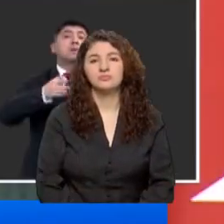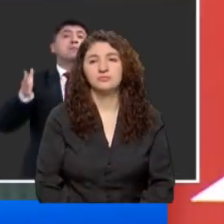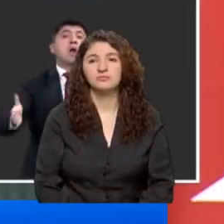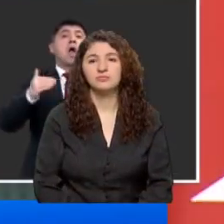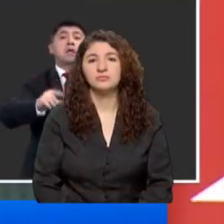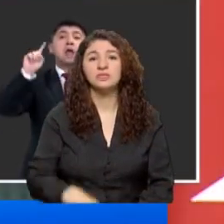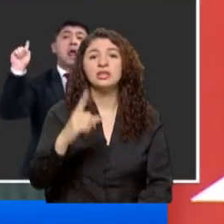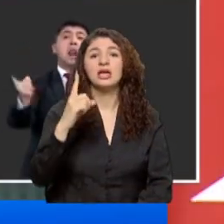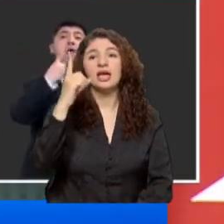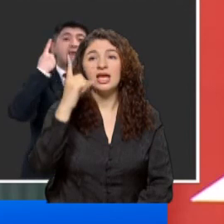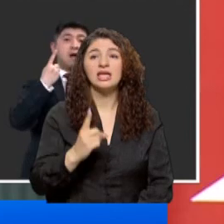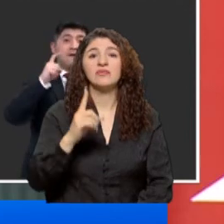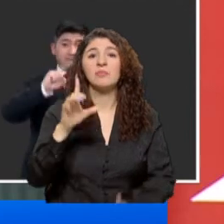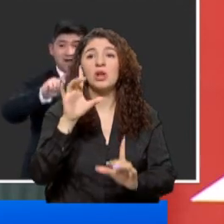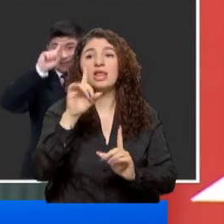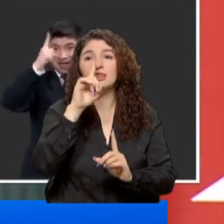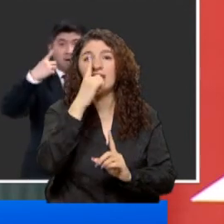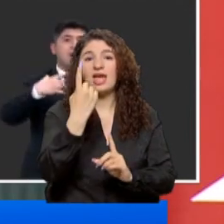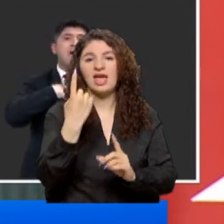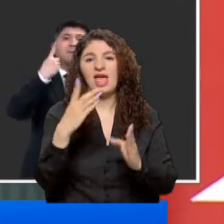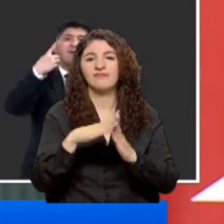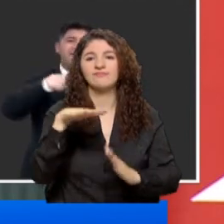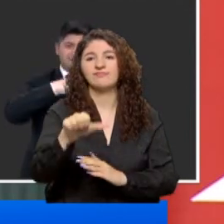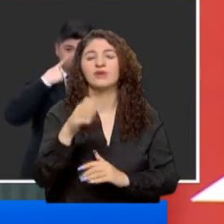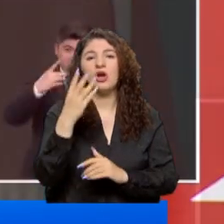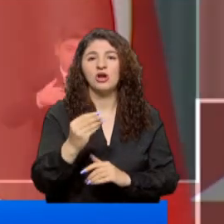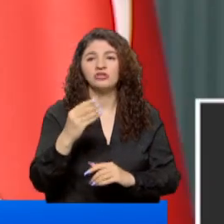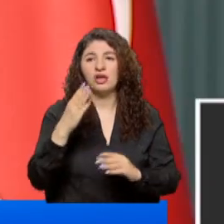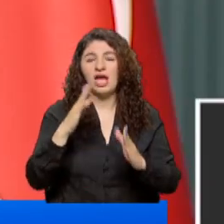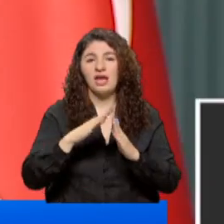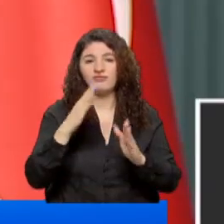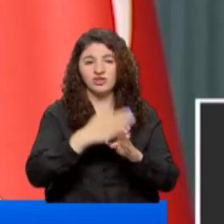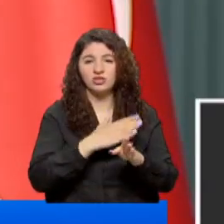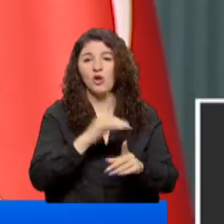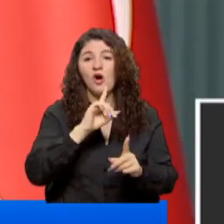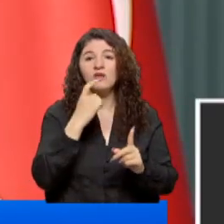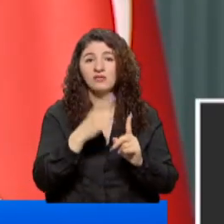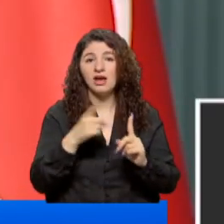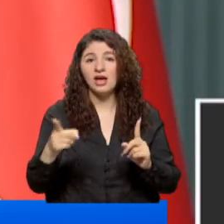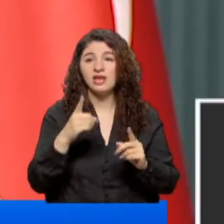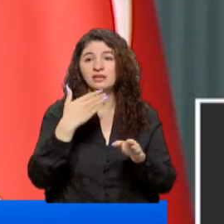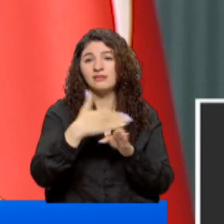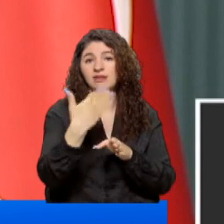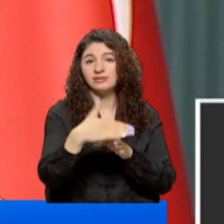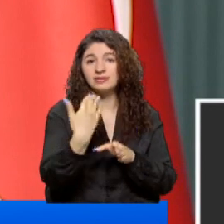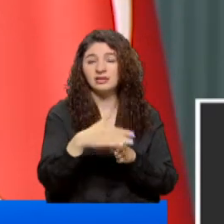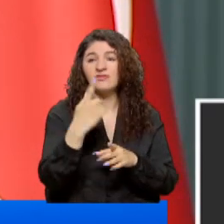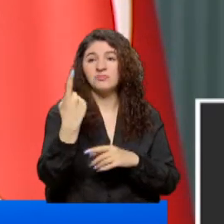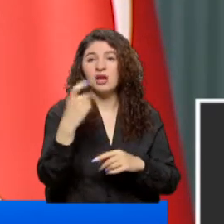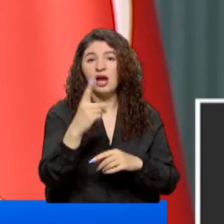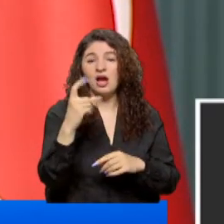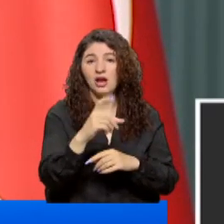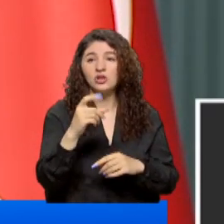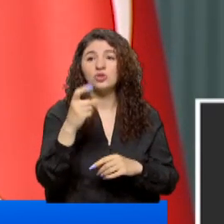ilk defa ve tek konut sahibi olacak vatandaşımıza 10 yıla kadar vadeli ve